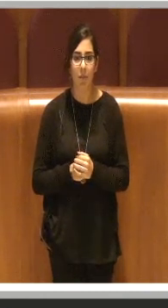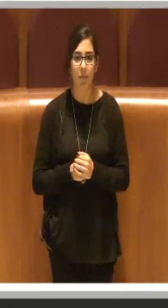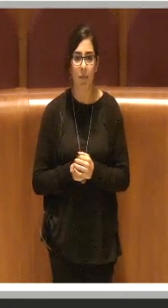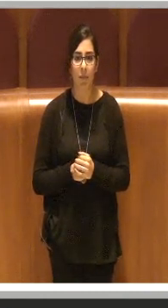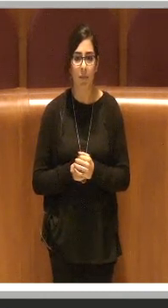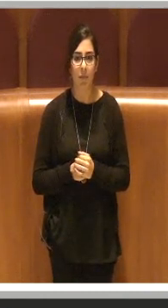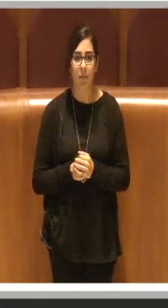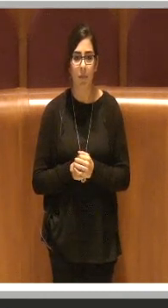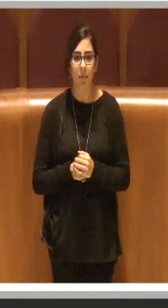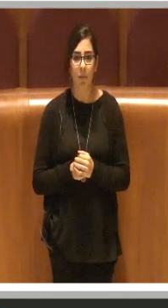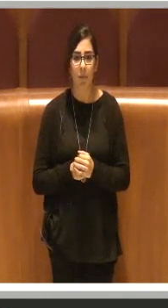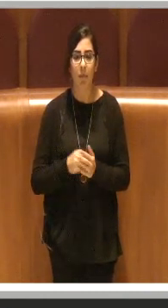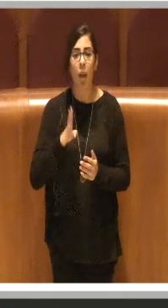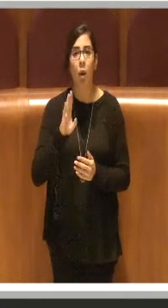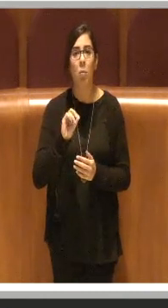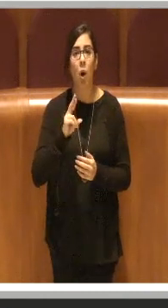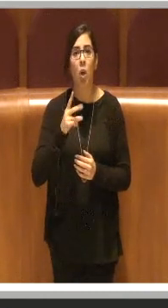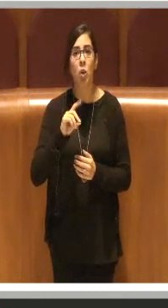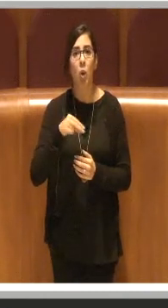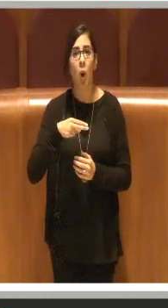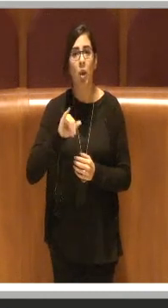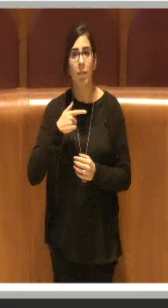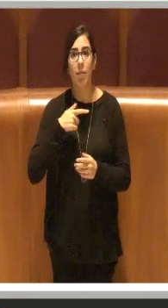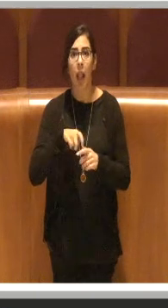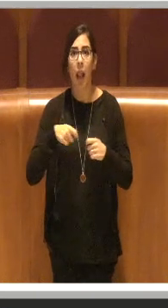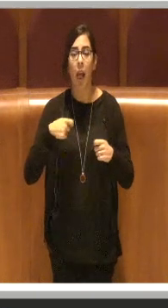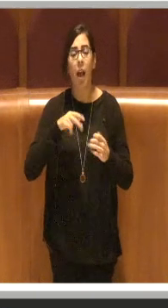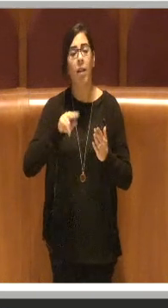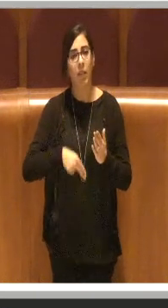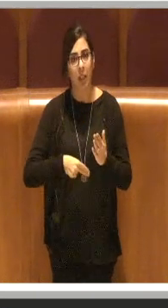Bordoni, Lega, sottoscrivo. Bordoni, Lega, sottoscrivo.